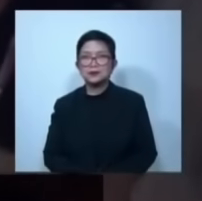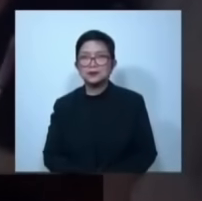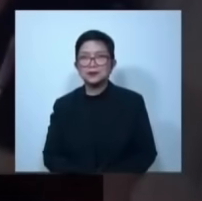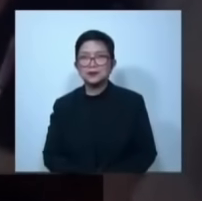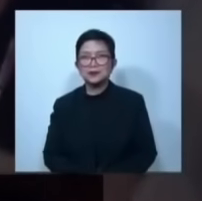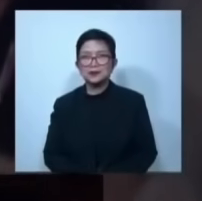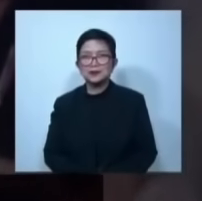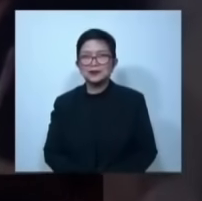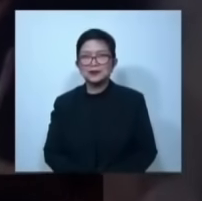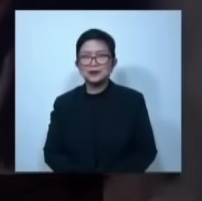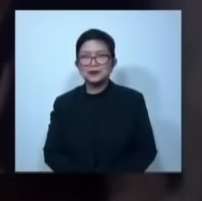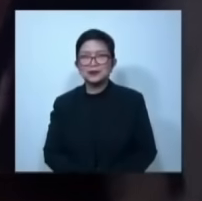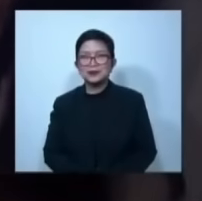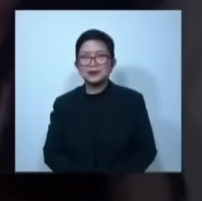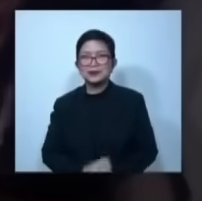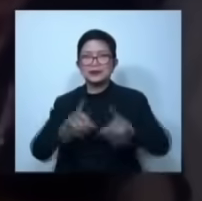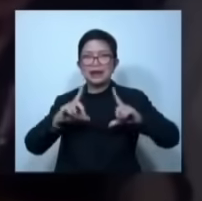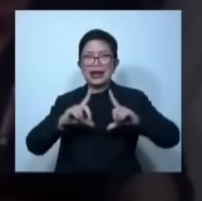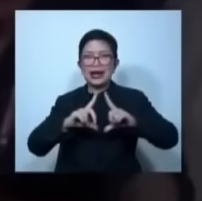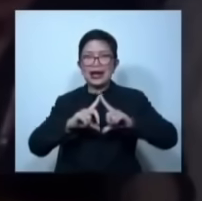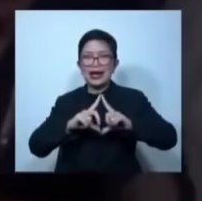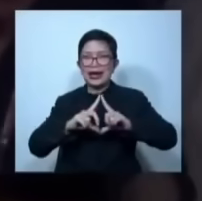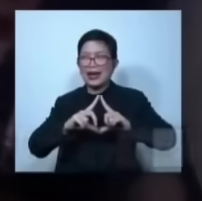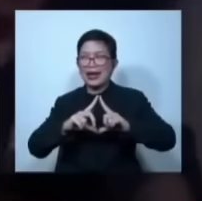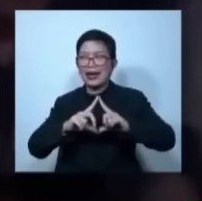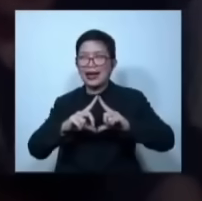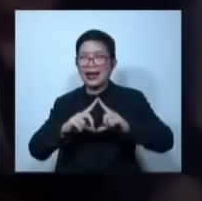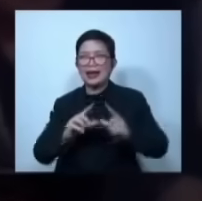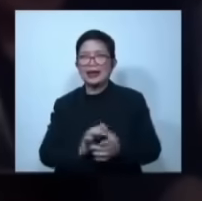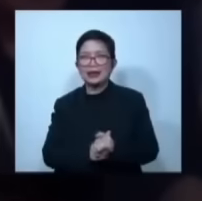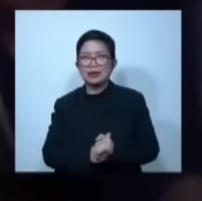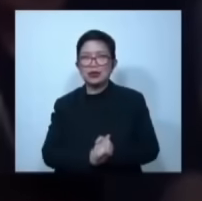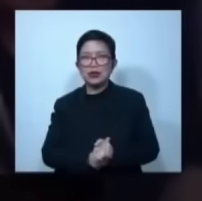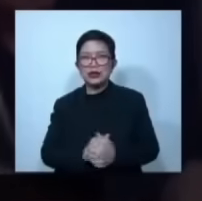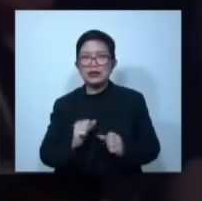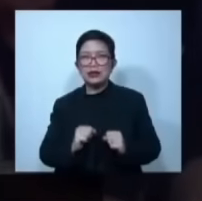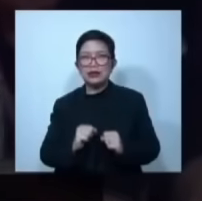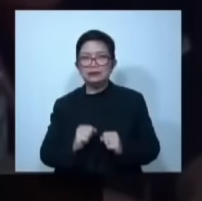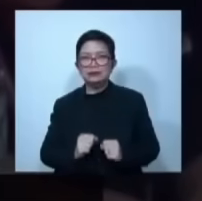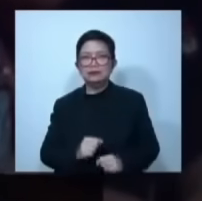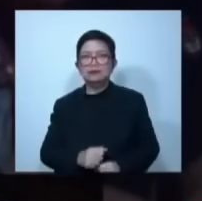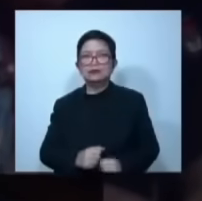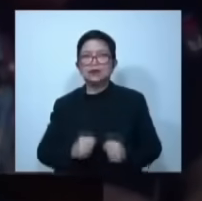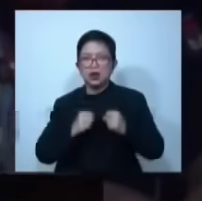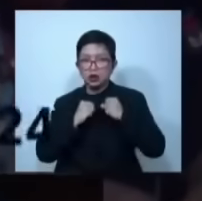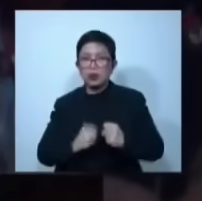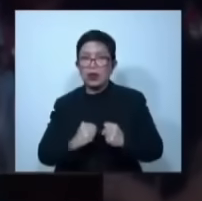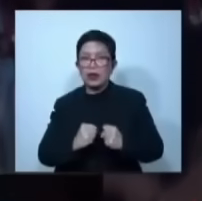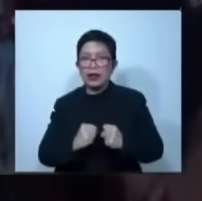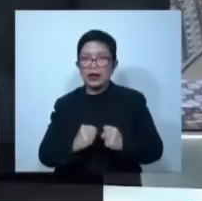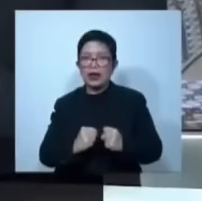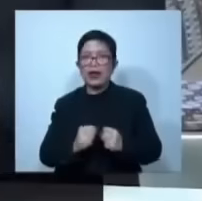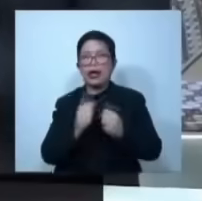fishball hurufnya adalah a penguatan demokrasi dengan amplop